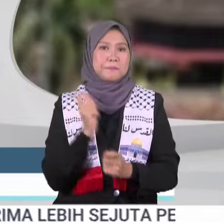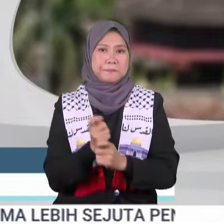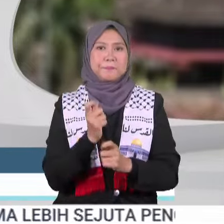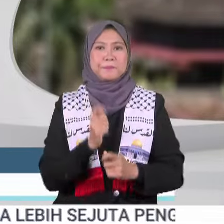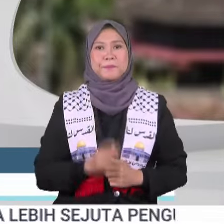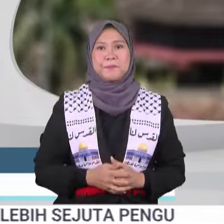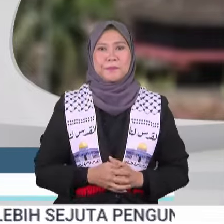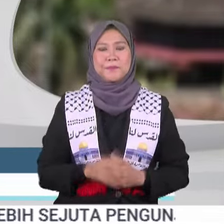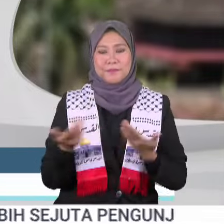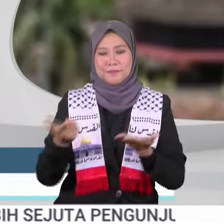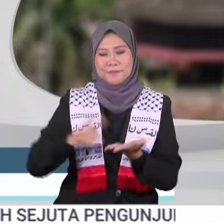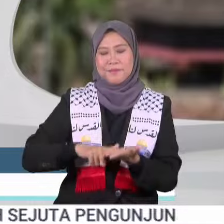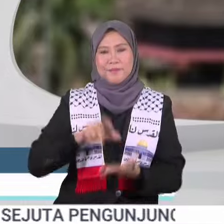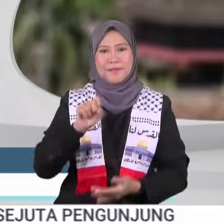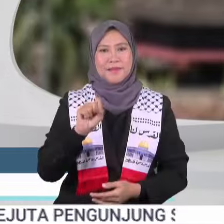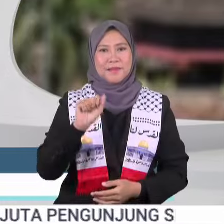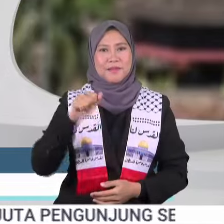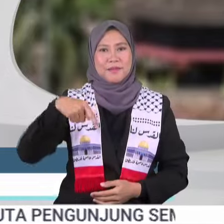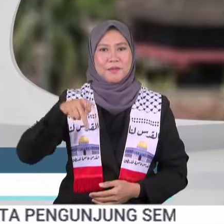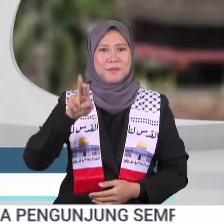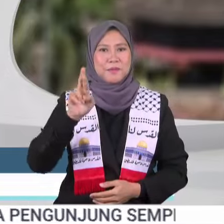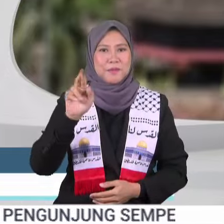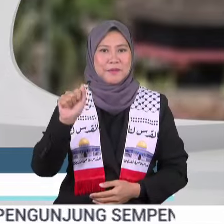Aliah Safura Ahmad ada